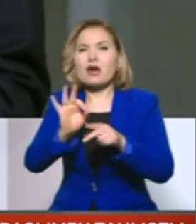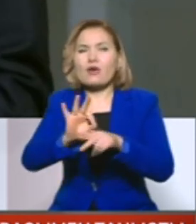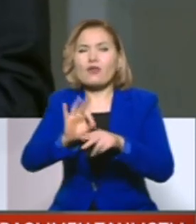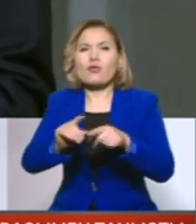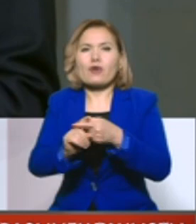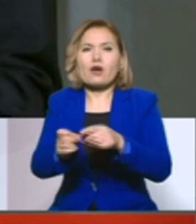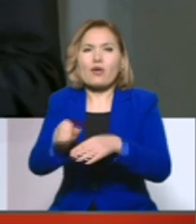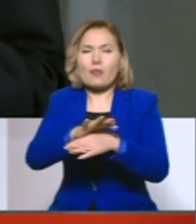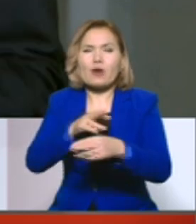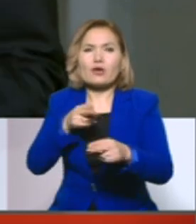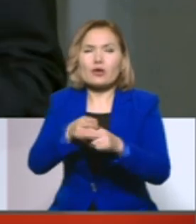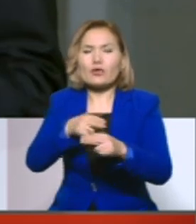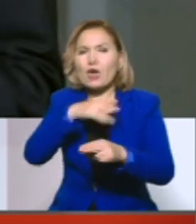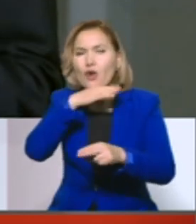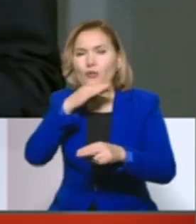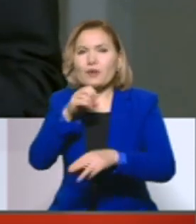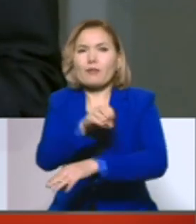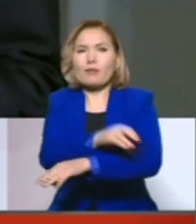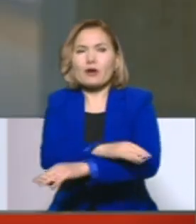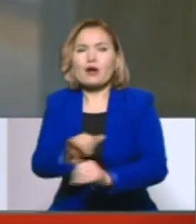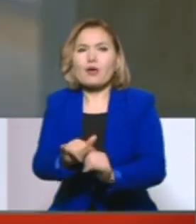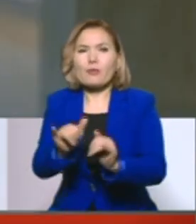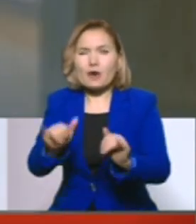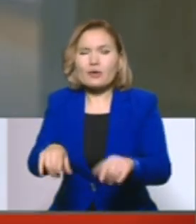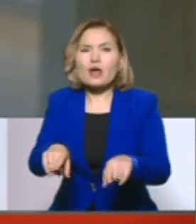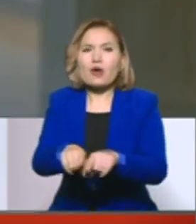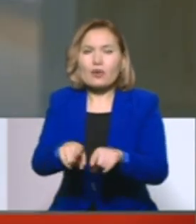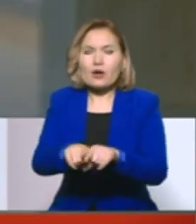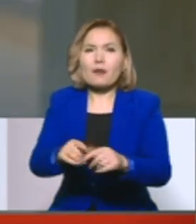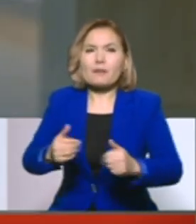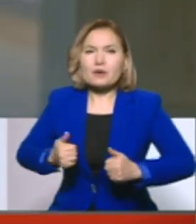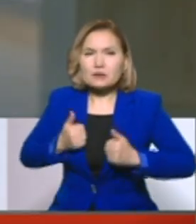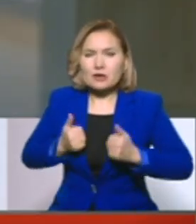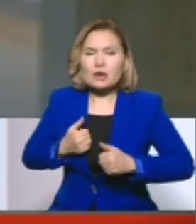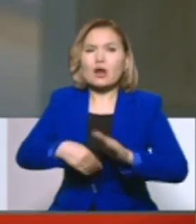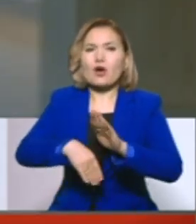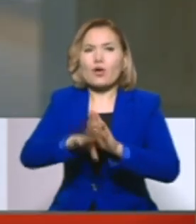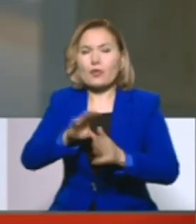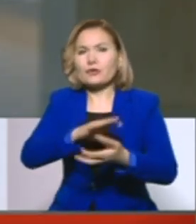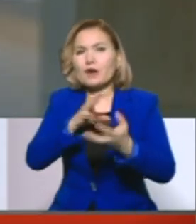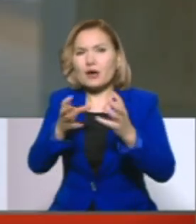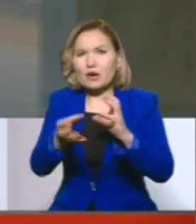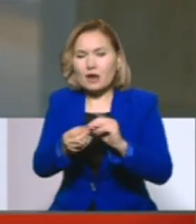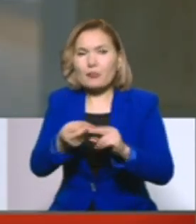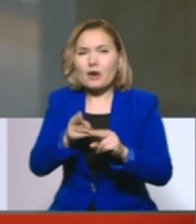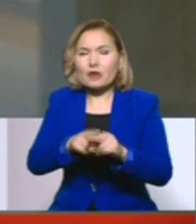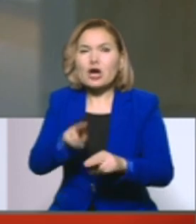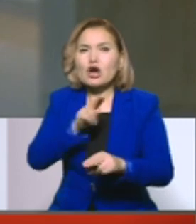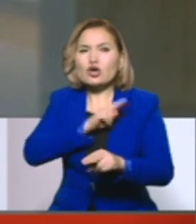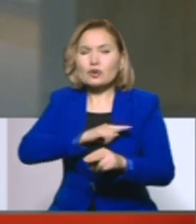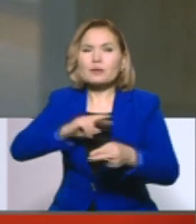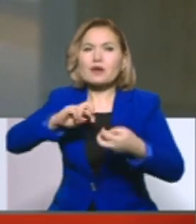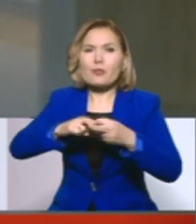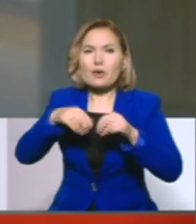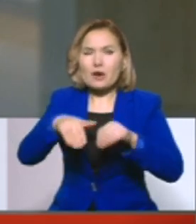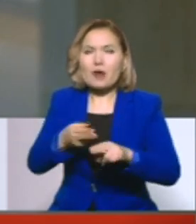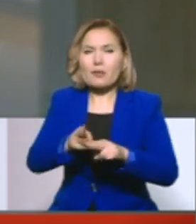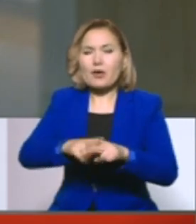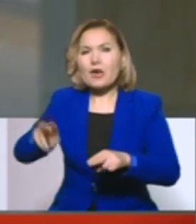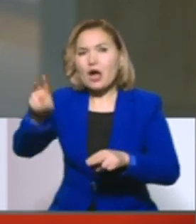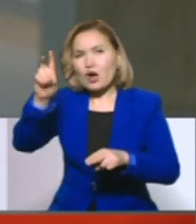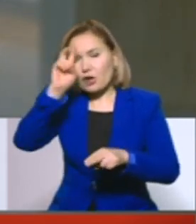салыстырғанда әлдеқайда кедей болады, бірақ әлі де жағдайды өзгертуге мүмкіндік бар. Бұл есепте нақты жолдары ұсынылған, оның ішінде